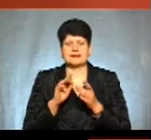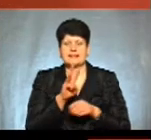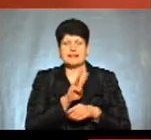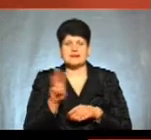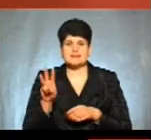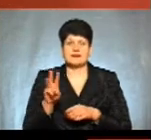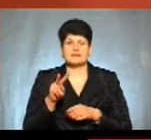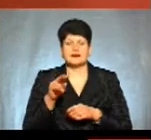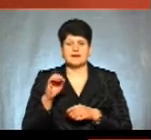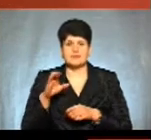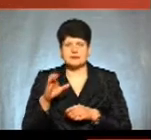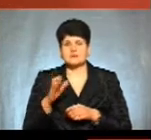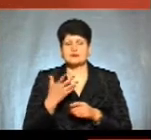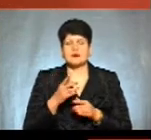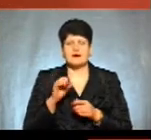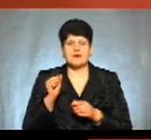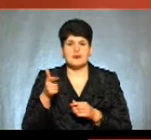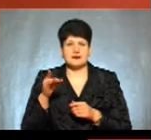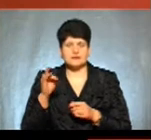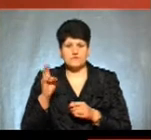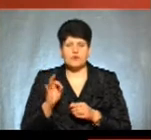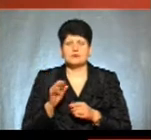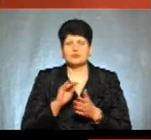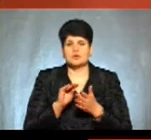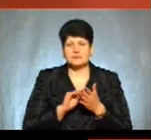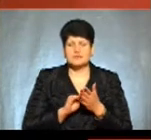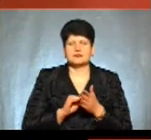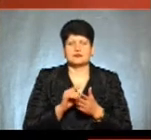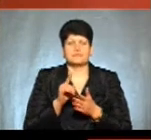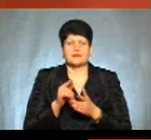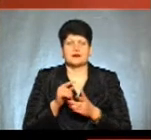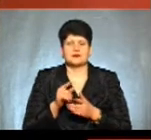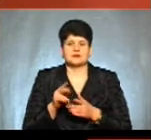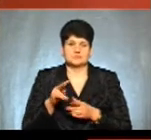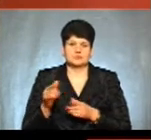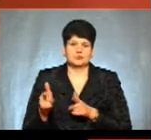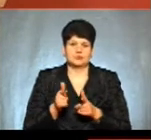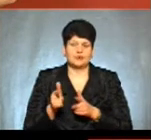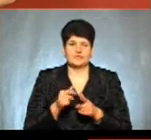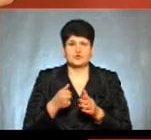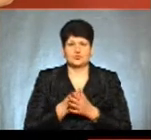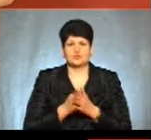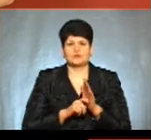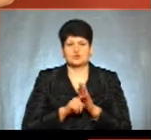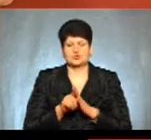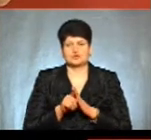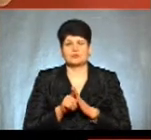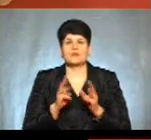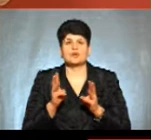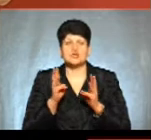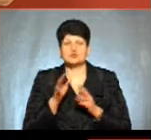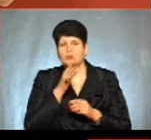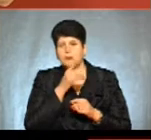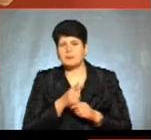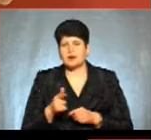Держлісагентства зазначено, що на колегії обговорили питання готовності лісогосподарських підприємств до пожежонебезпечного періоду. Серед